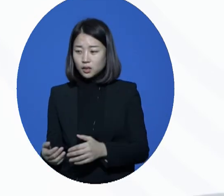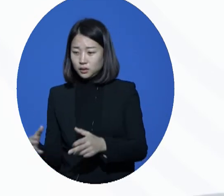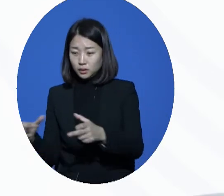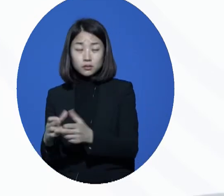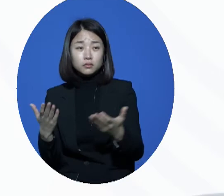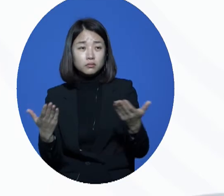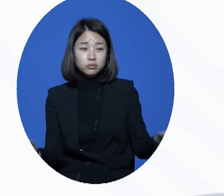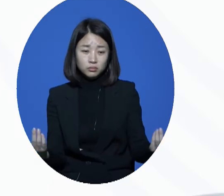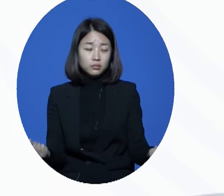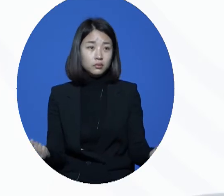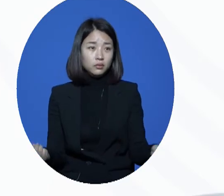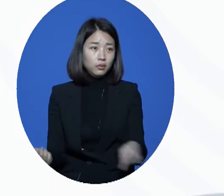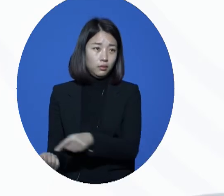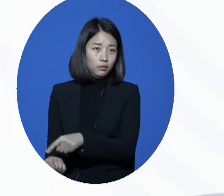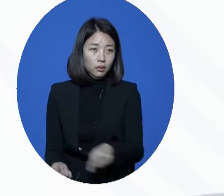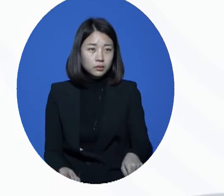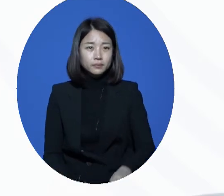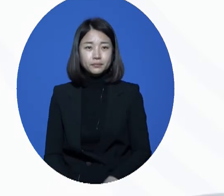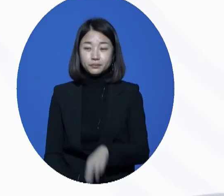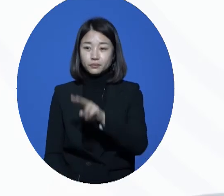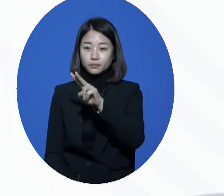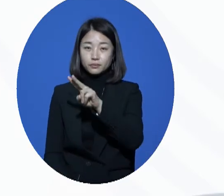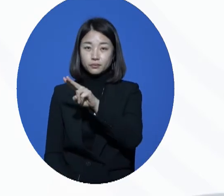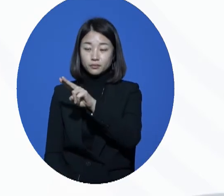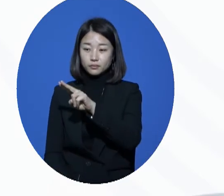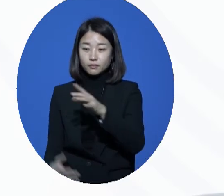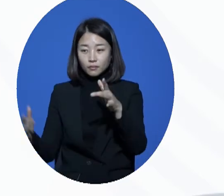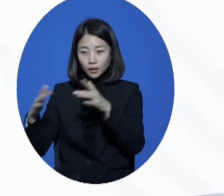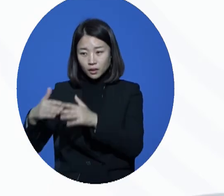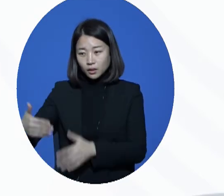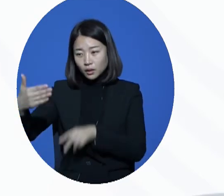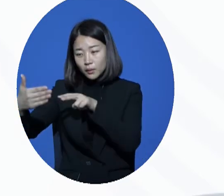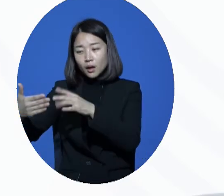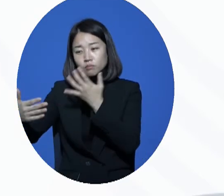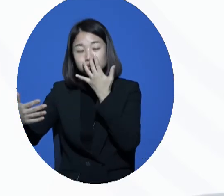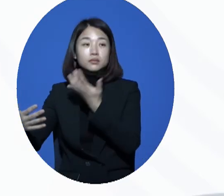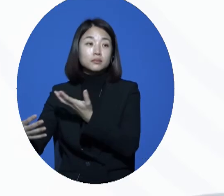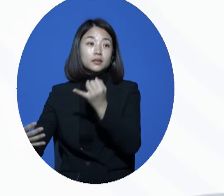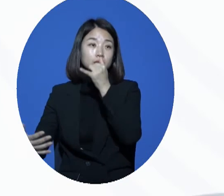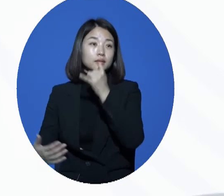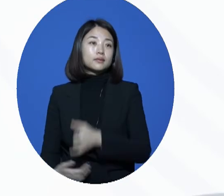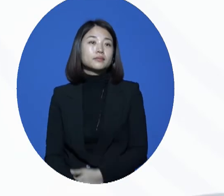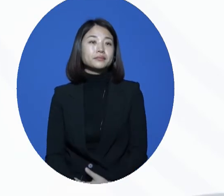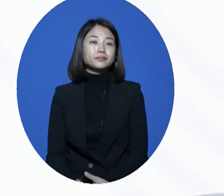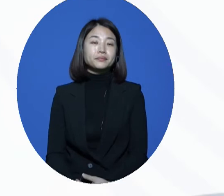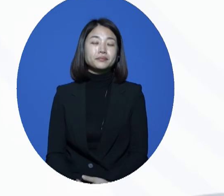24%는 온라인 수업 참여가 불가능하다라고 응답을 해 주셨습니다.